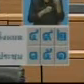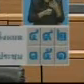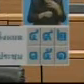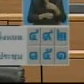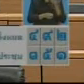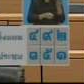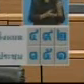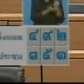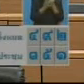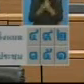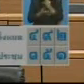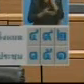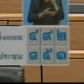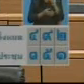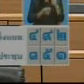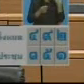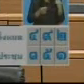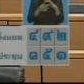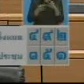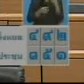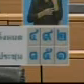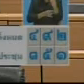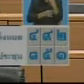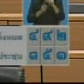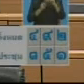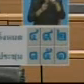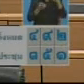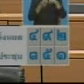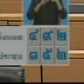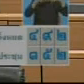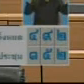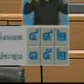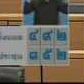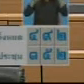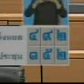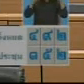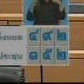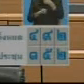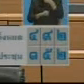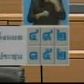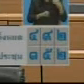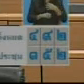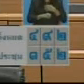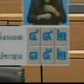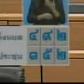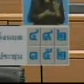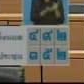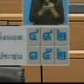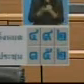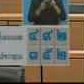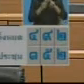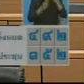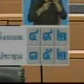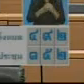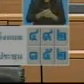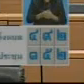ลเร่งด่วนอยู่2เรื่องเรื่องแรกก็คือปัญหาภัยแล้งเรื่องที่2ก็คือปัญหาการได้รับค่าชำระ